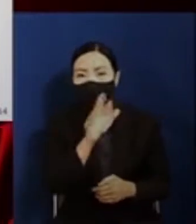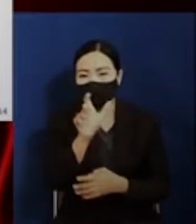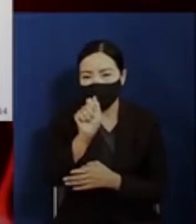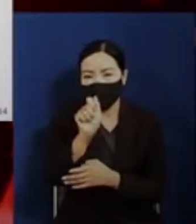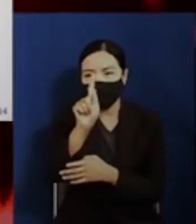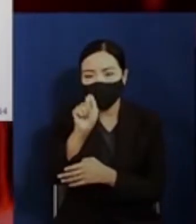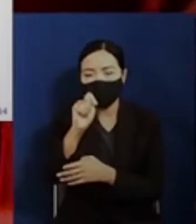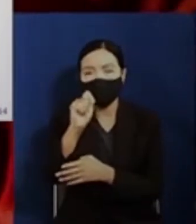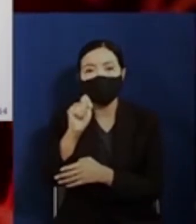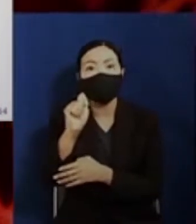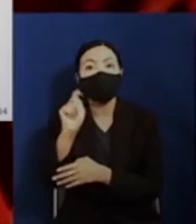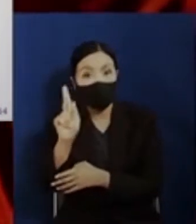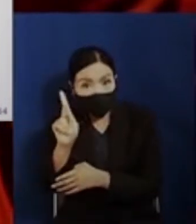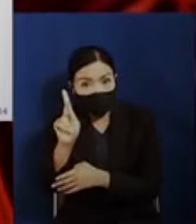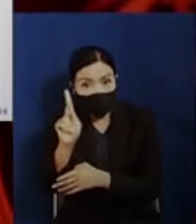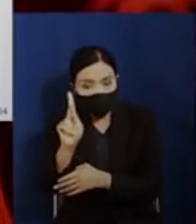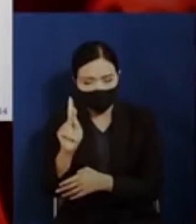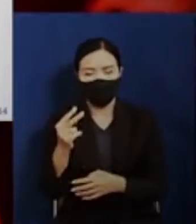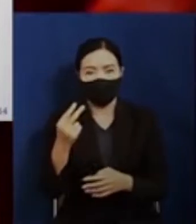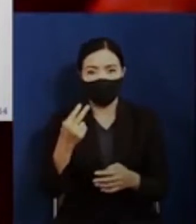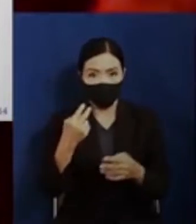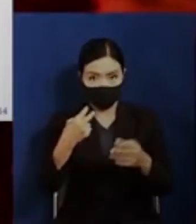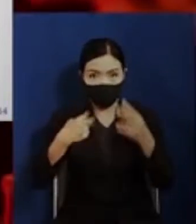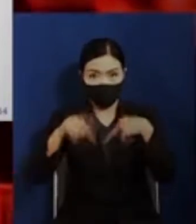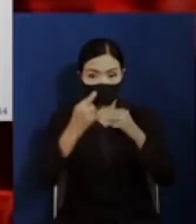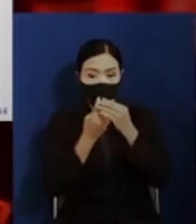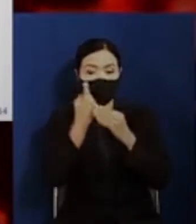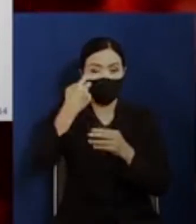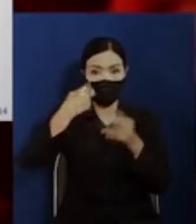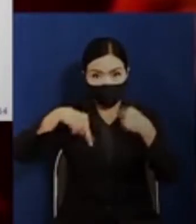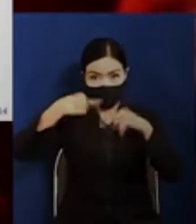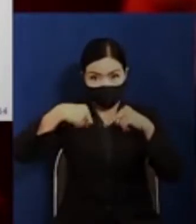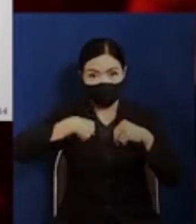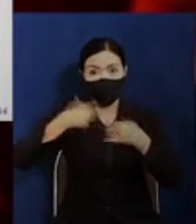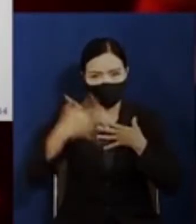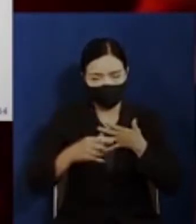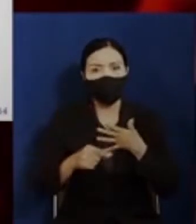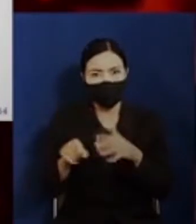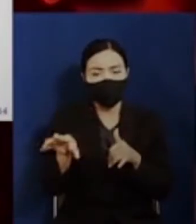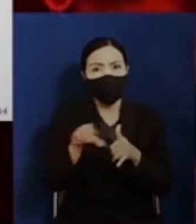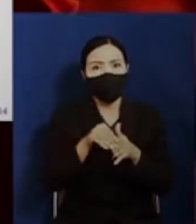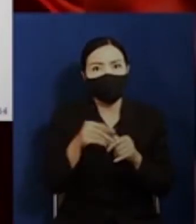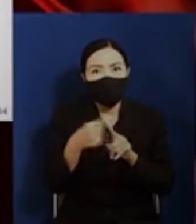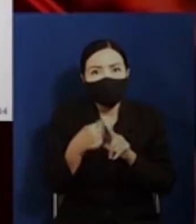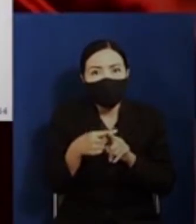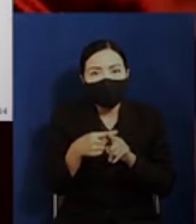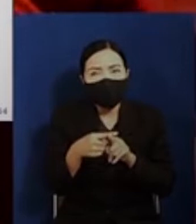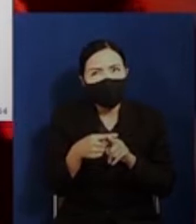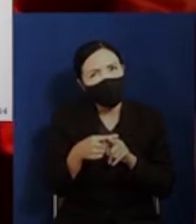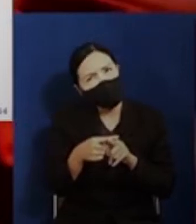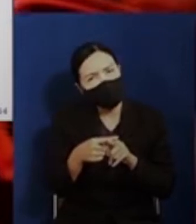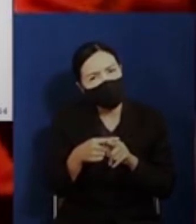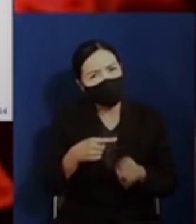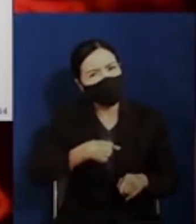ก็ได้นะครับในส่วนที่เป็นคนที่มีเป็นผู้ต้องสงสัยนะครับท่านอยากรู้ว่าเรื่องกักอาจ